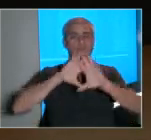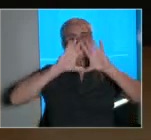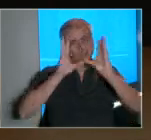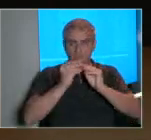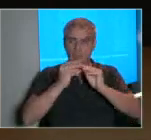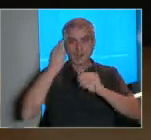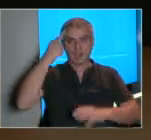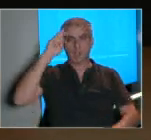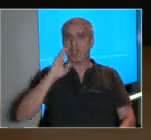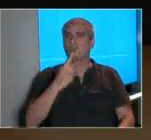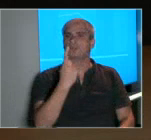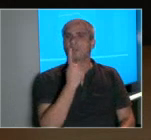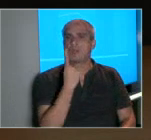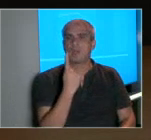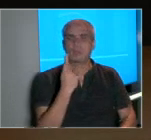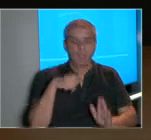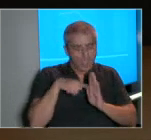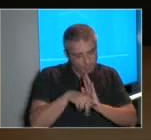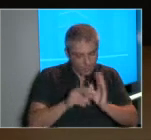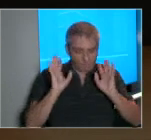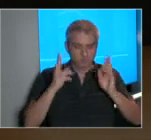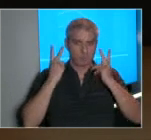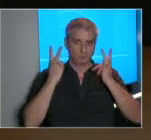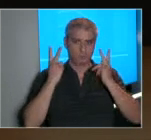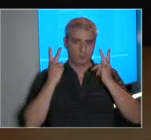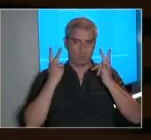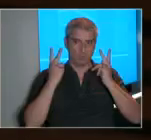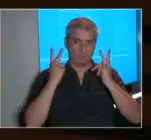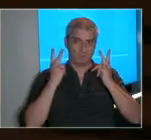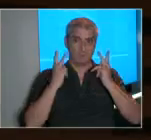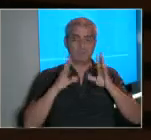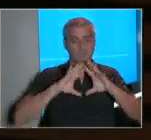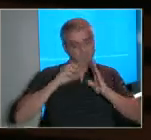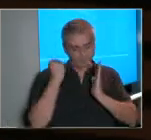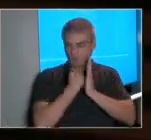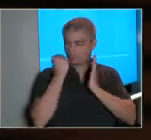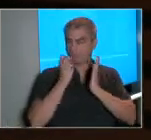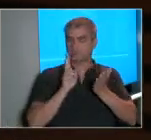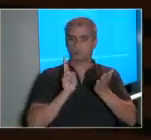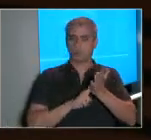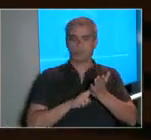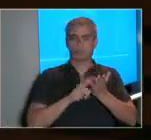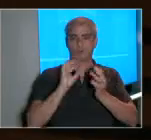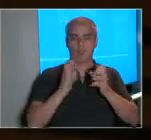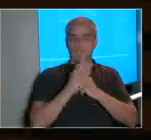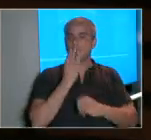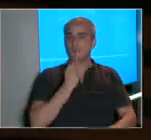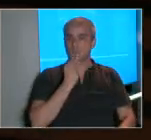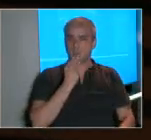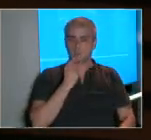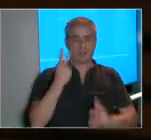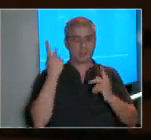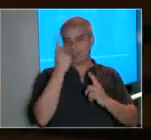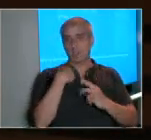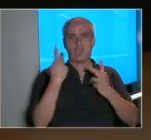כללי לרעיון אחד עמוק ומשמעותי. עיגון הזכות של העם היהודי